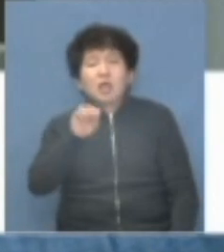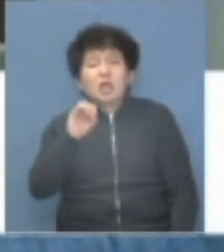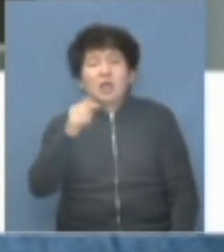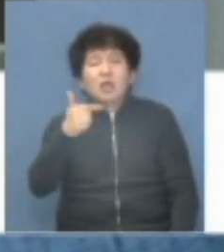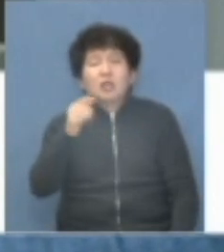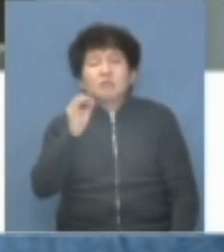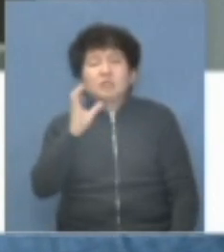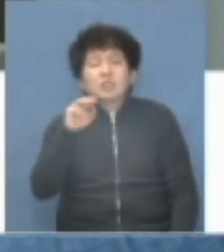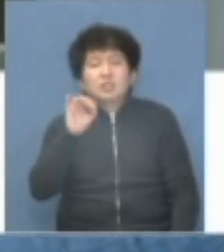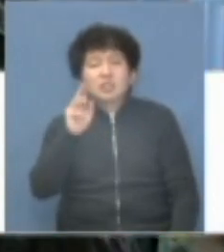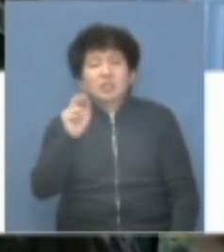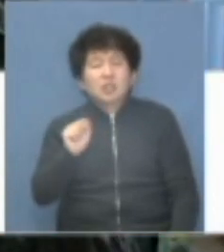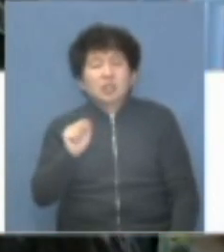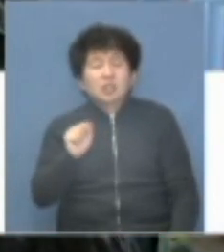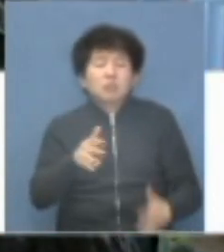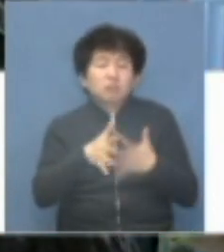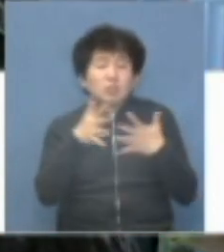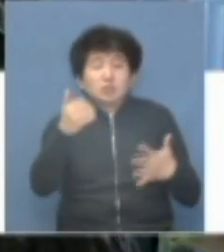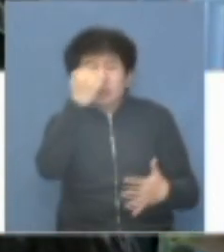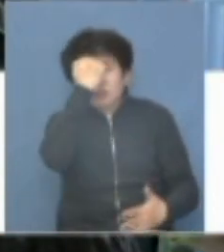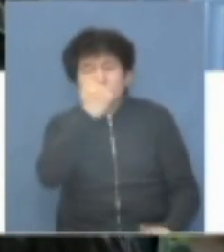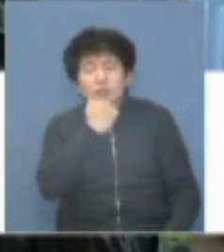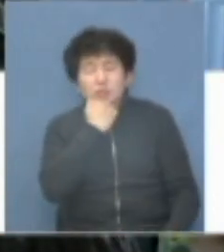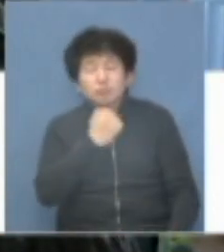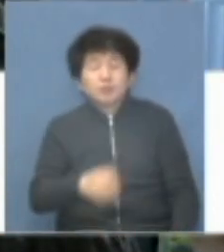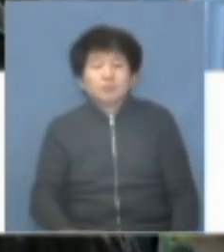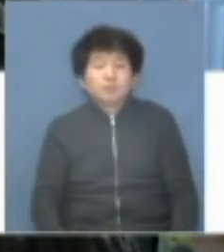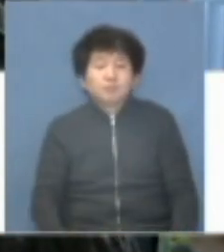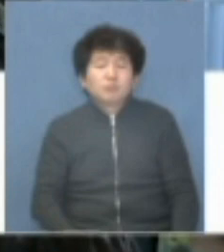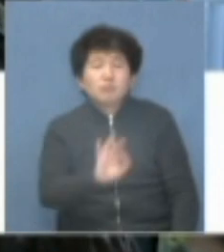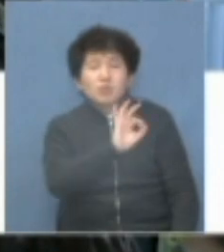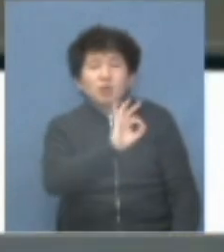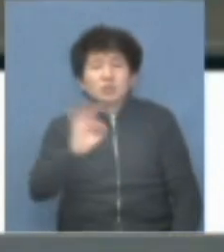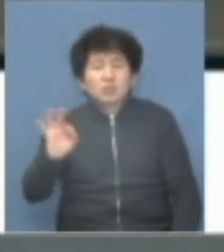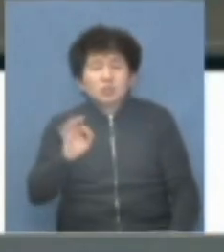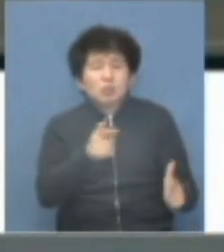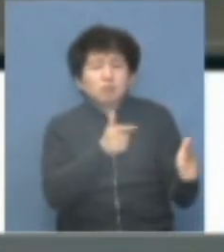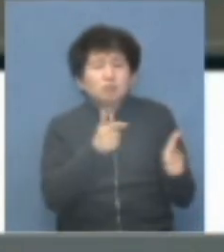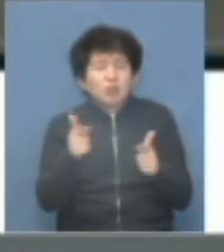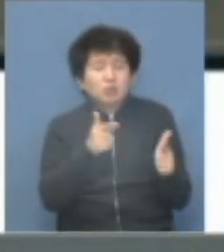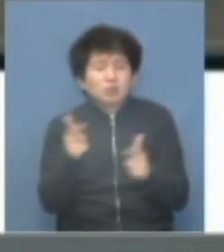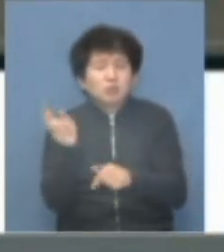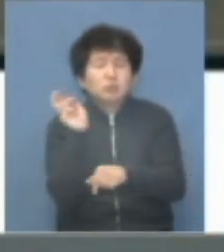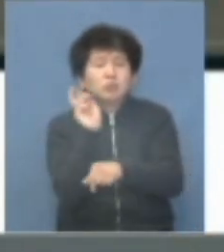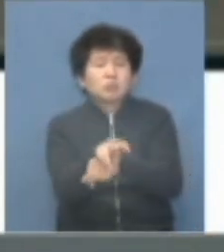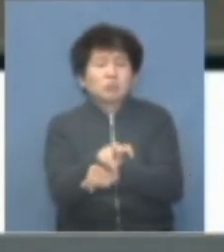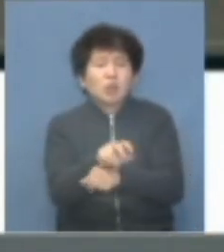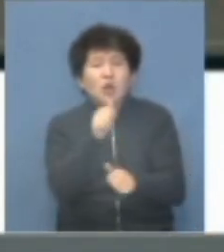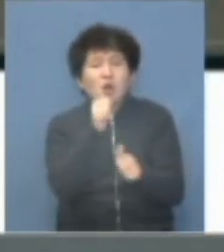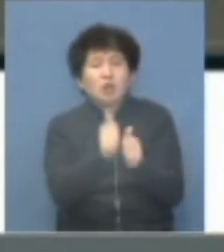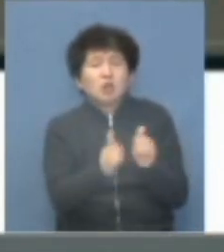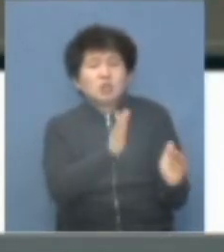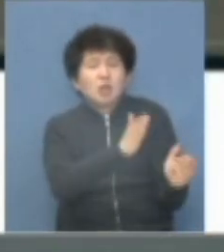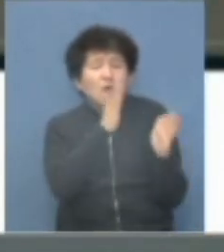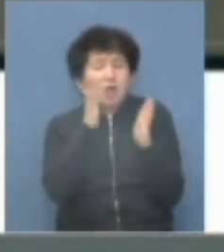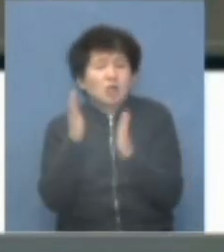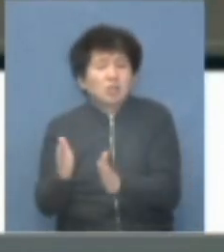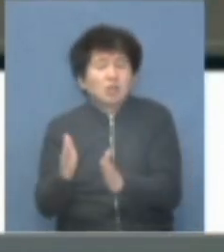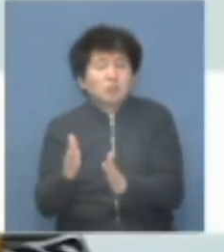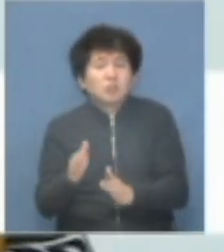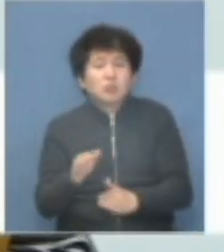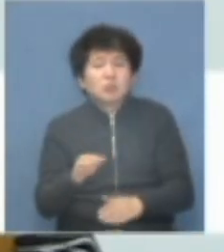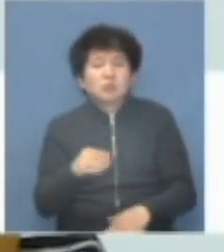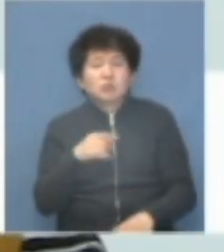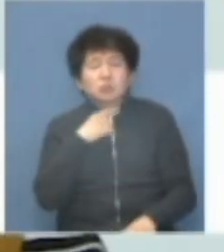ұшында алғысымызды білдіреміз. Сайысқа қатысушылар жақсы дайындықпен келгені көрініп ақ тұр. Себебі әр кезеңде жаңылыспай нық жауап